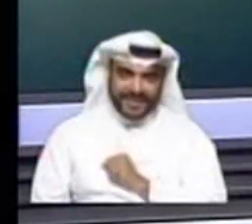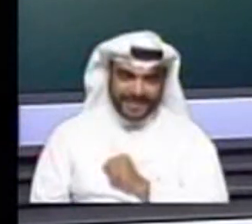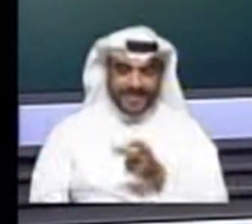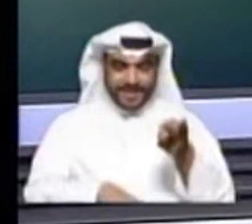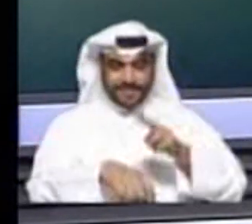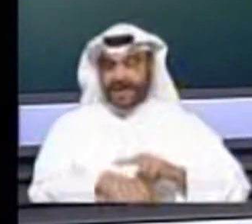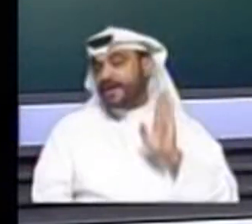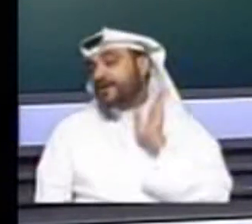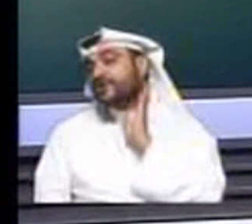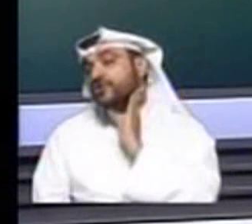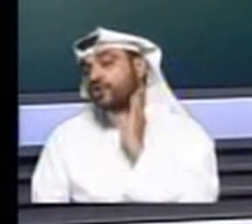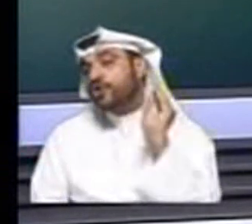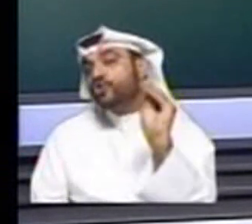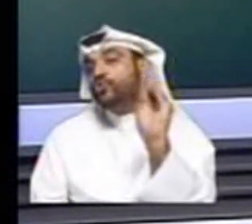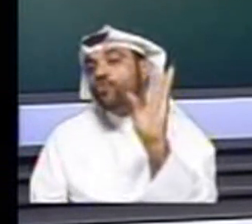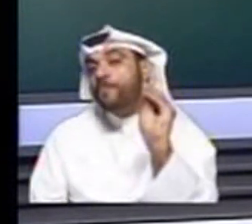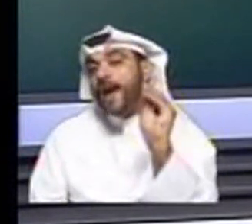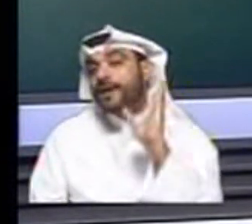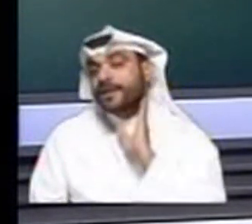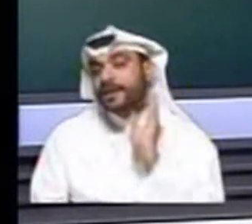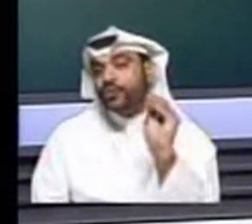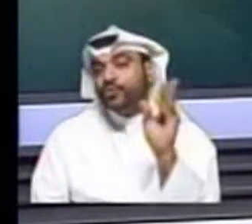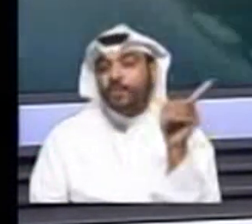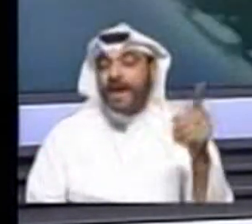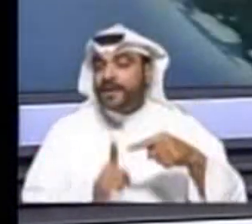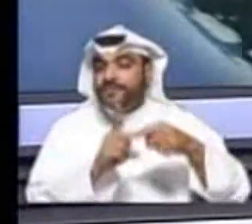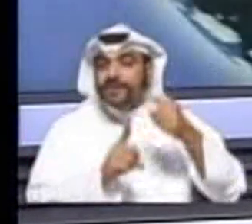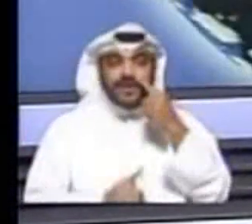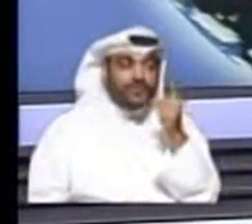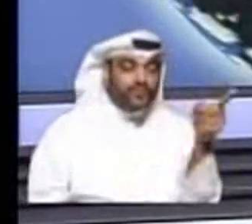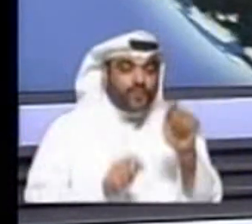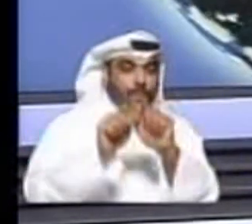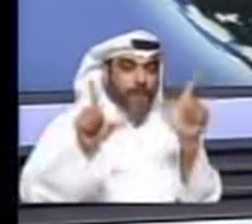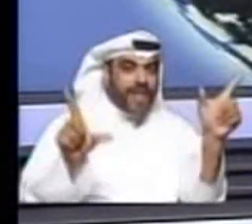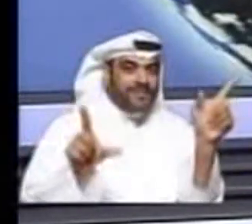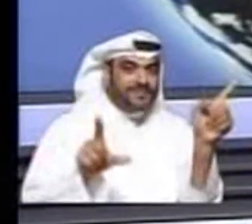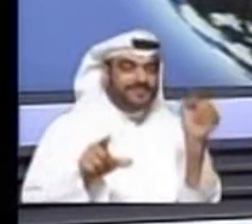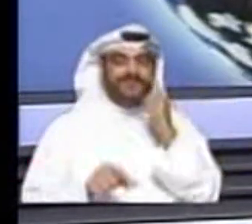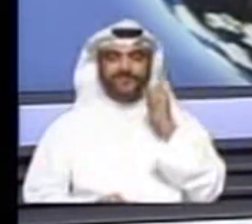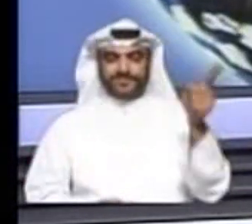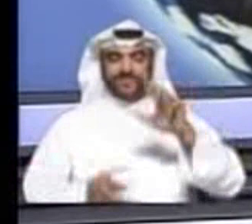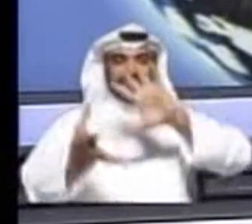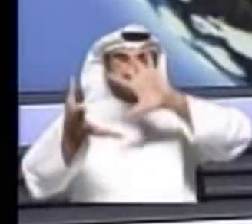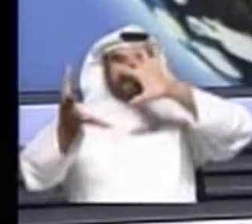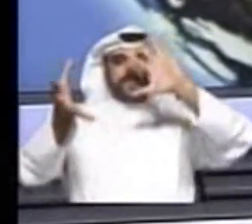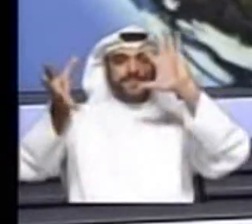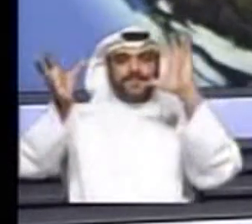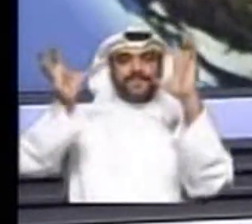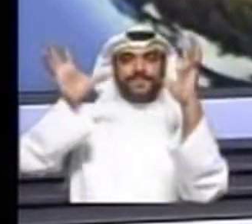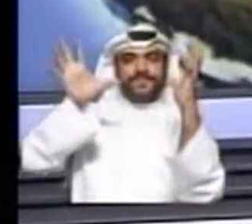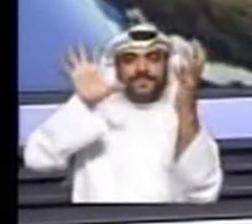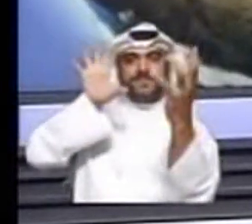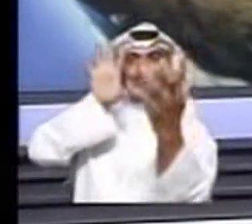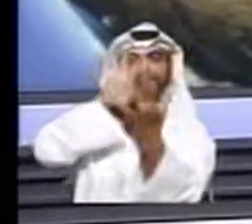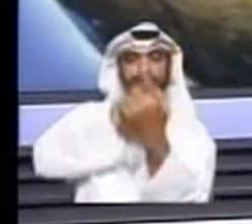النسبيه 24%، والرؤيه الافقيه ممتازه تتجاوز ال 10 كيلومتر. صور الأقمار الصناعية خلال 24 ساعة الماضية تبين لنا